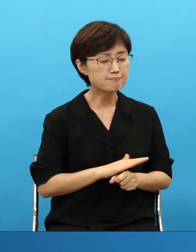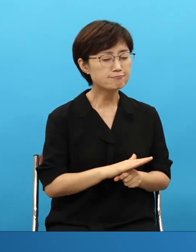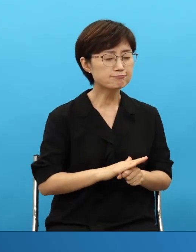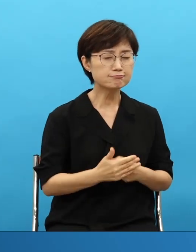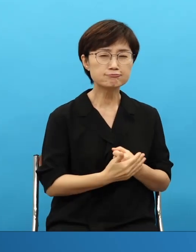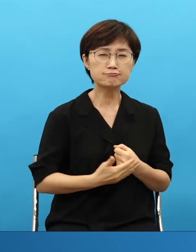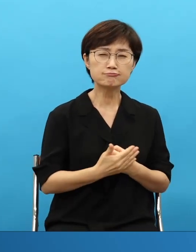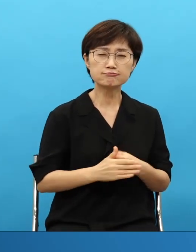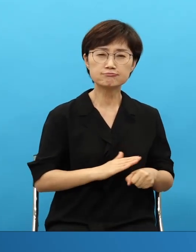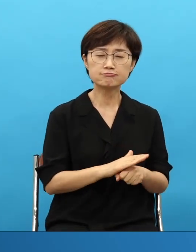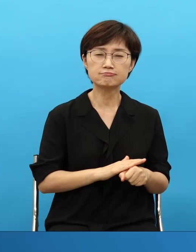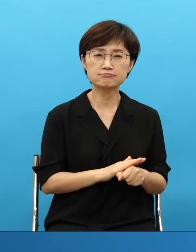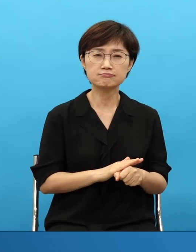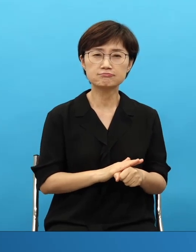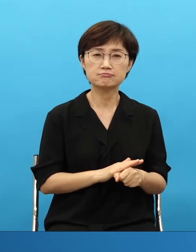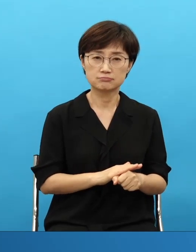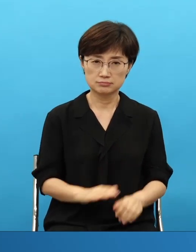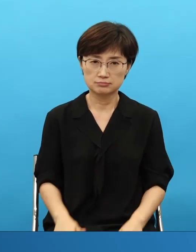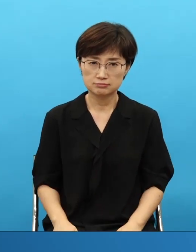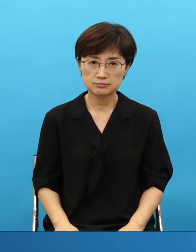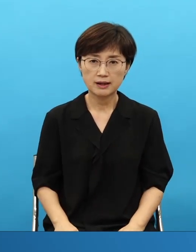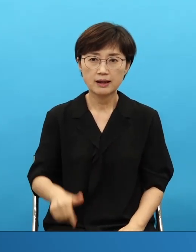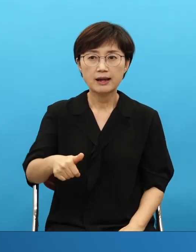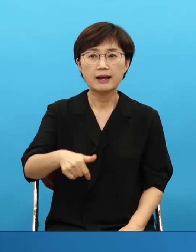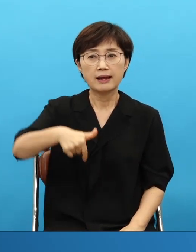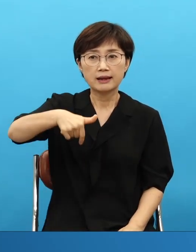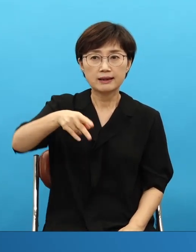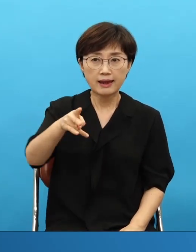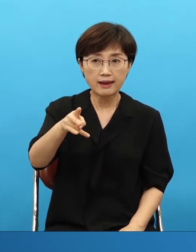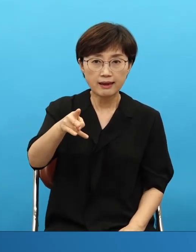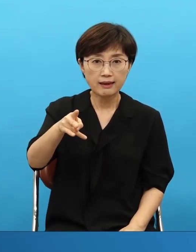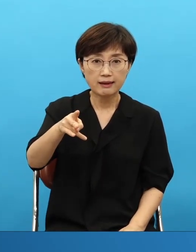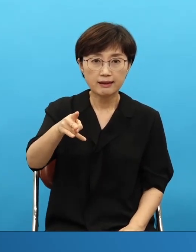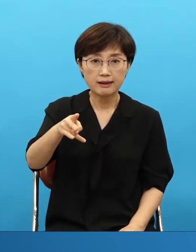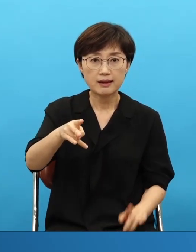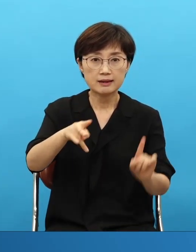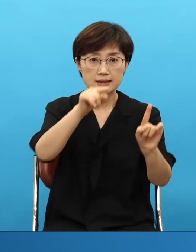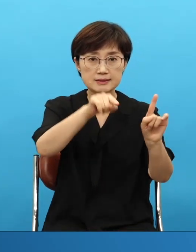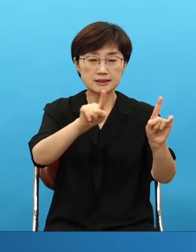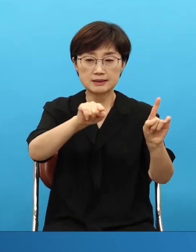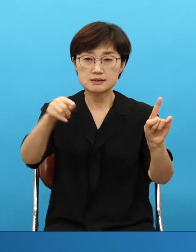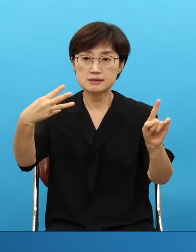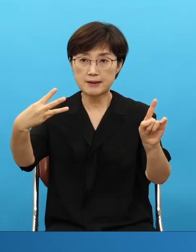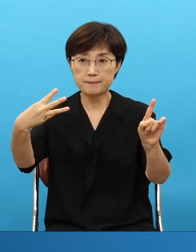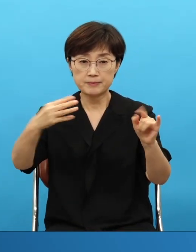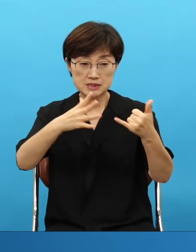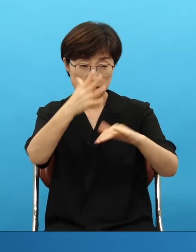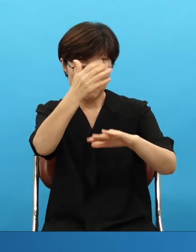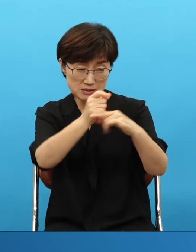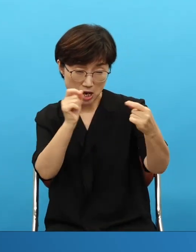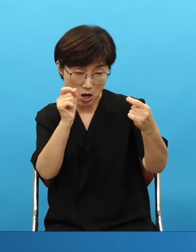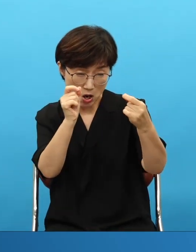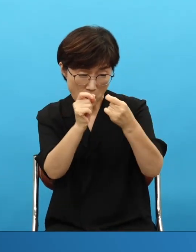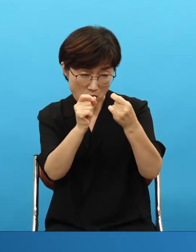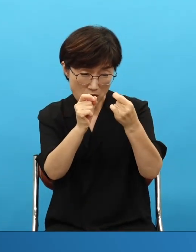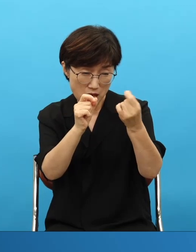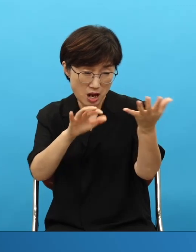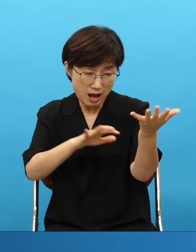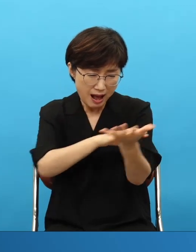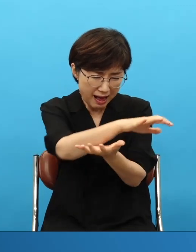根本上就不爱神，是专爱自己。 요한 계시록에 보면은 마지막 때 큰 허감의 혼란이 올 거라.